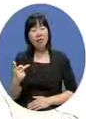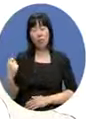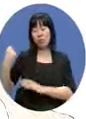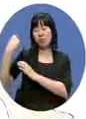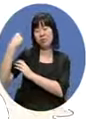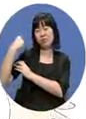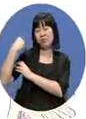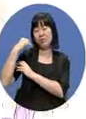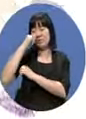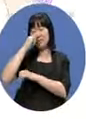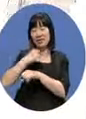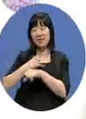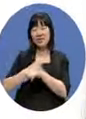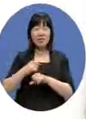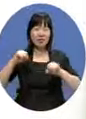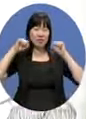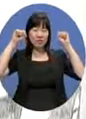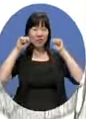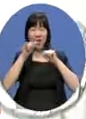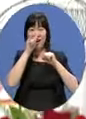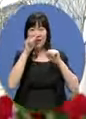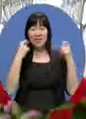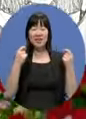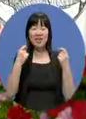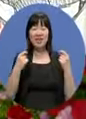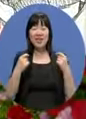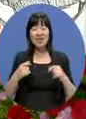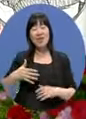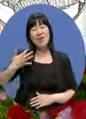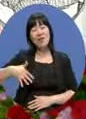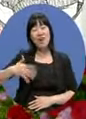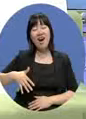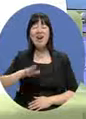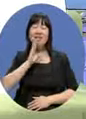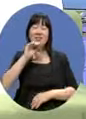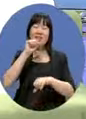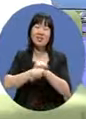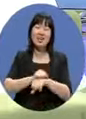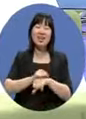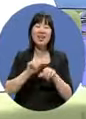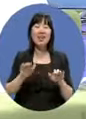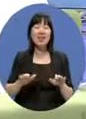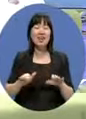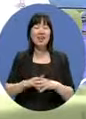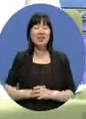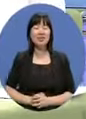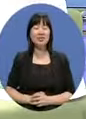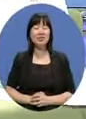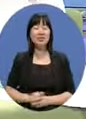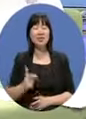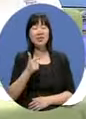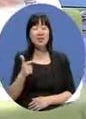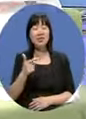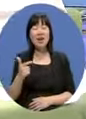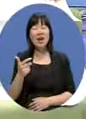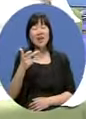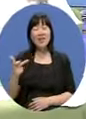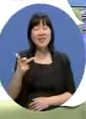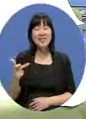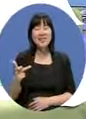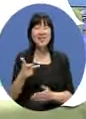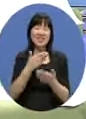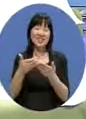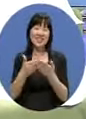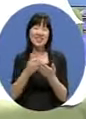있고요 어 그죠 뭐 운동도 한 거 같고요 와 정말 잘했습니다 자 어이구야 너무너무 너무너무 큰 대자